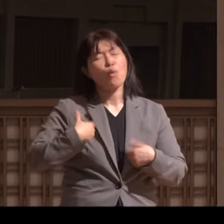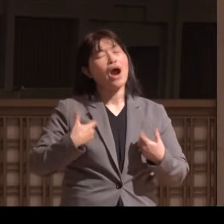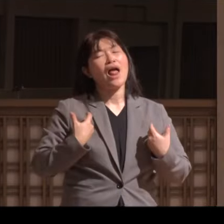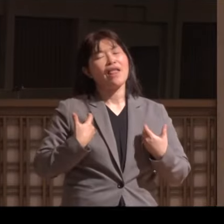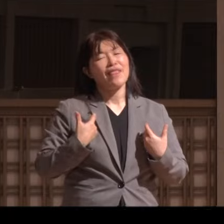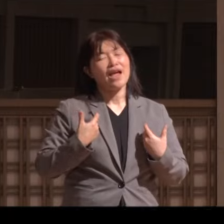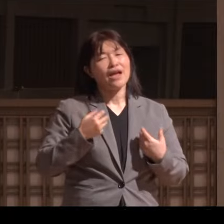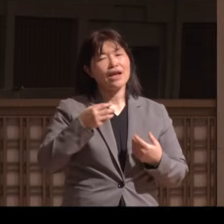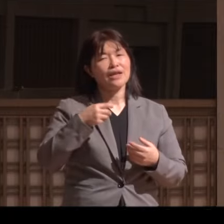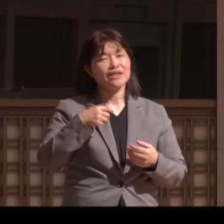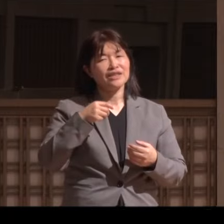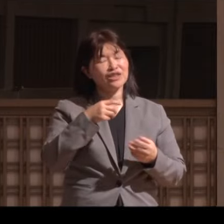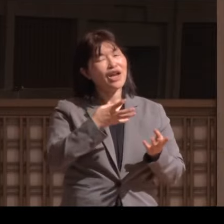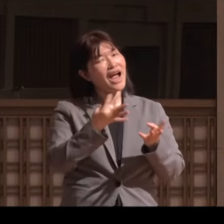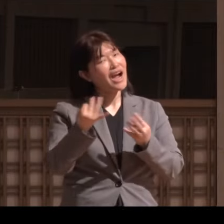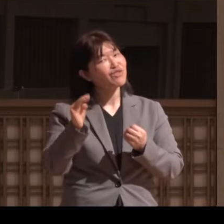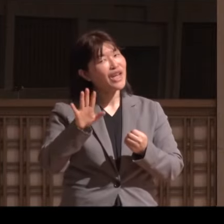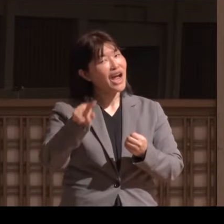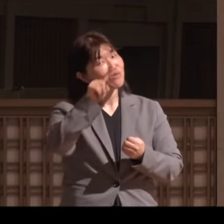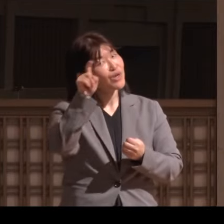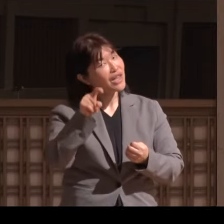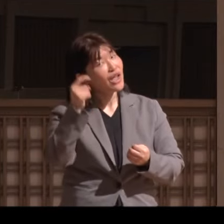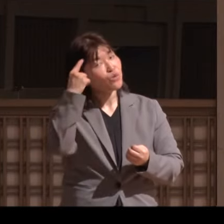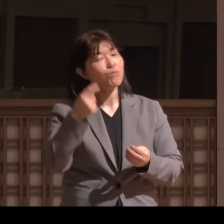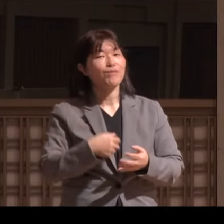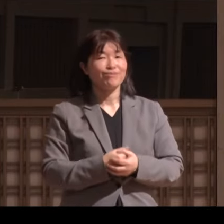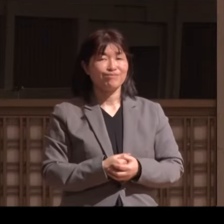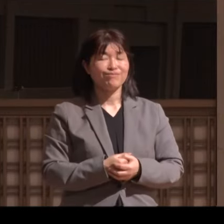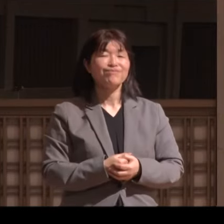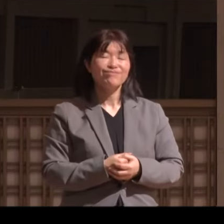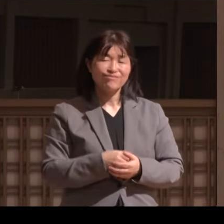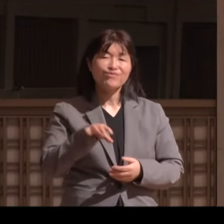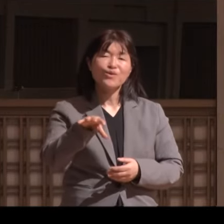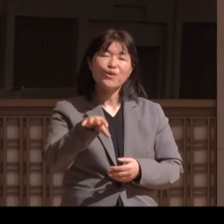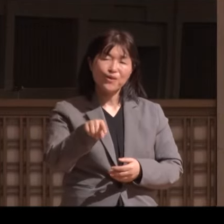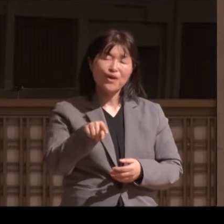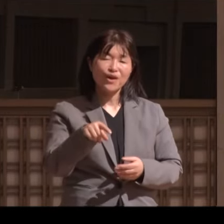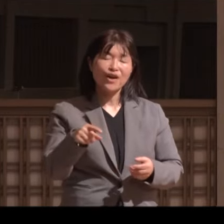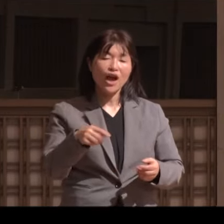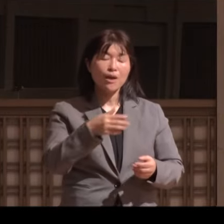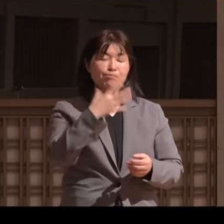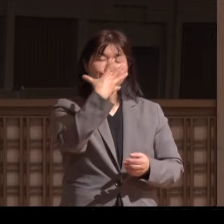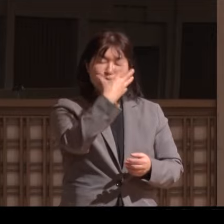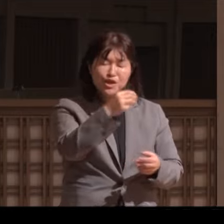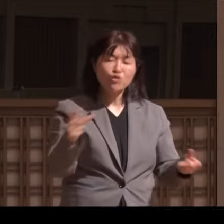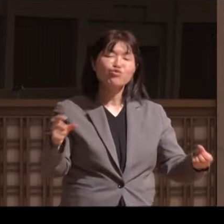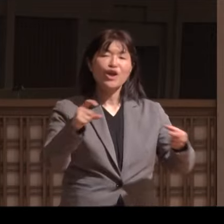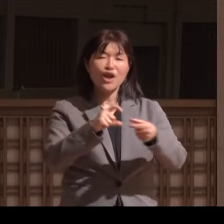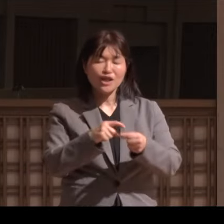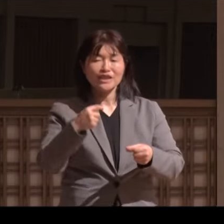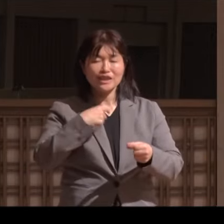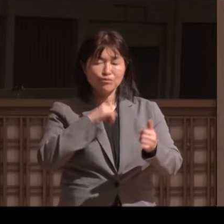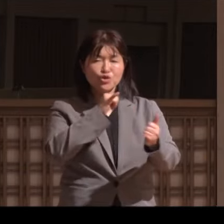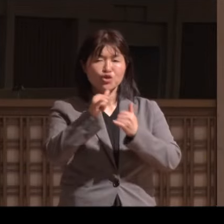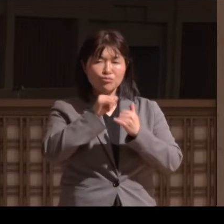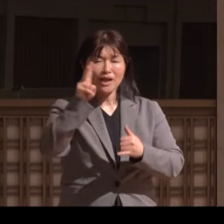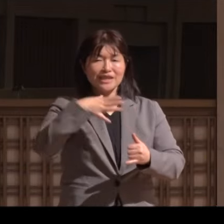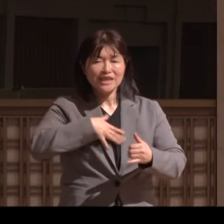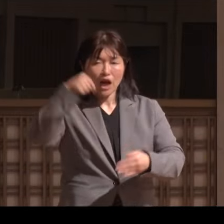ていること見逃してしまっていることというのがたくさんあると思うのでなんかそういったところがこう繋がって自分たちを待のことも知